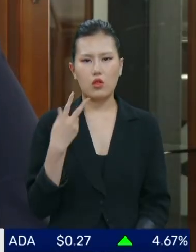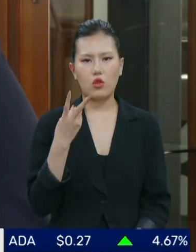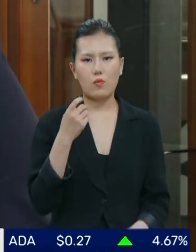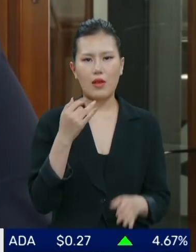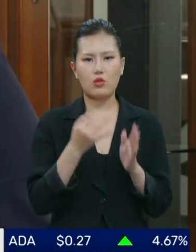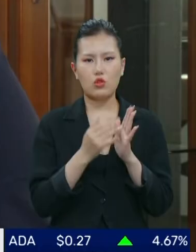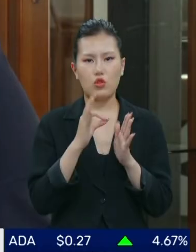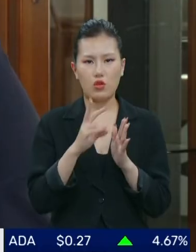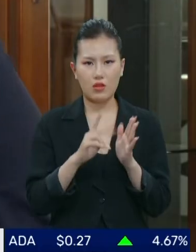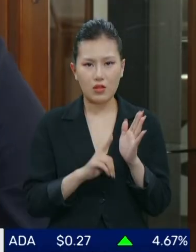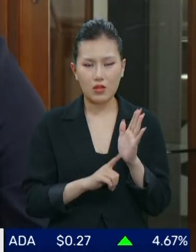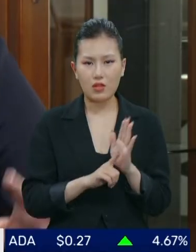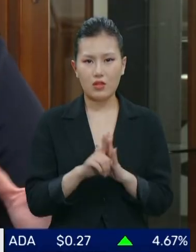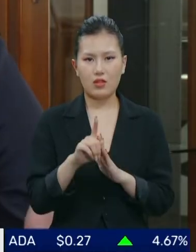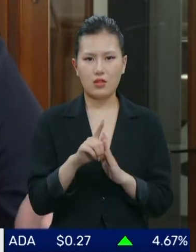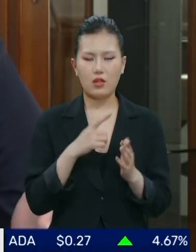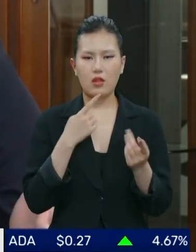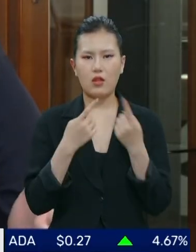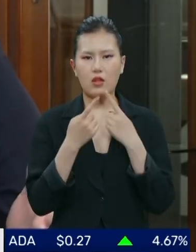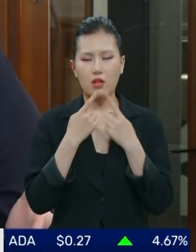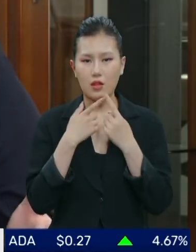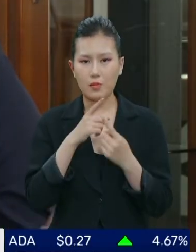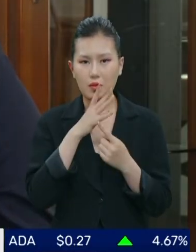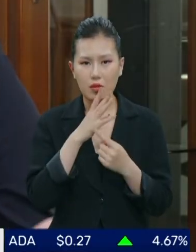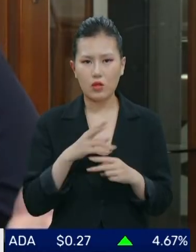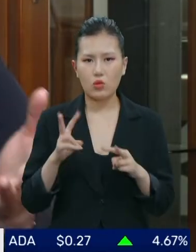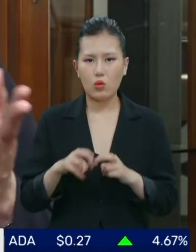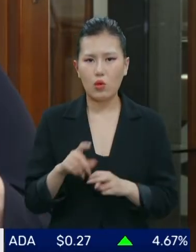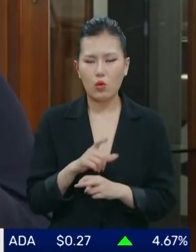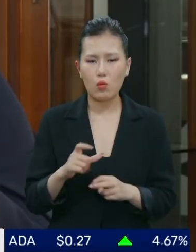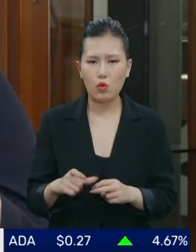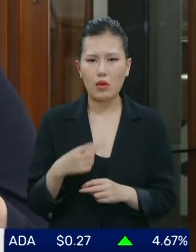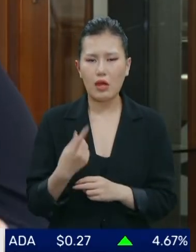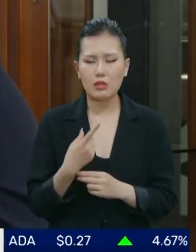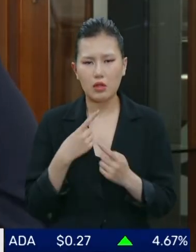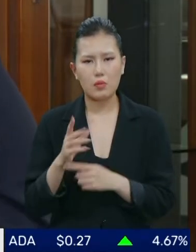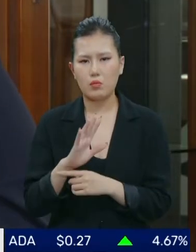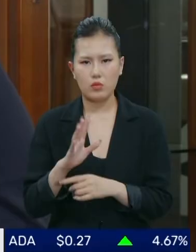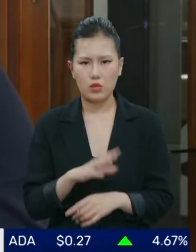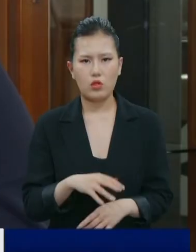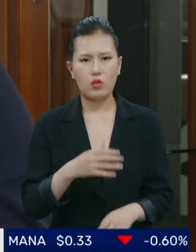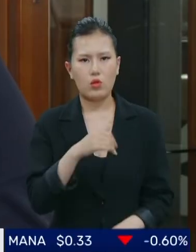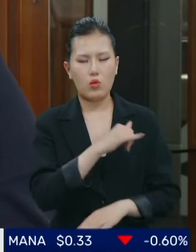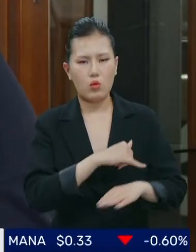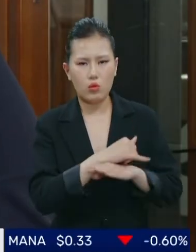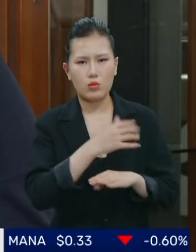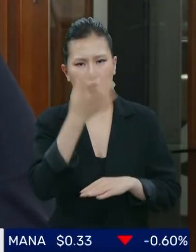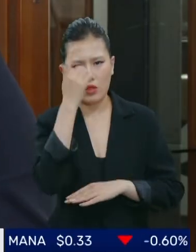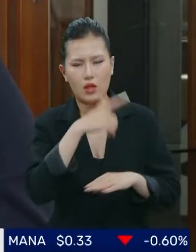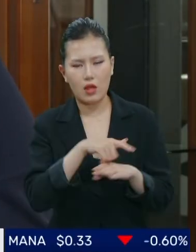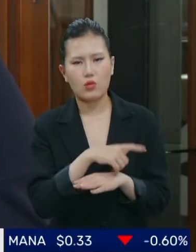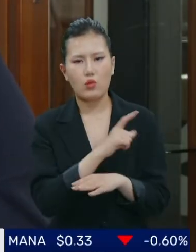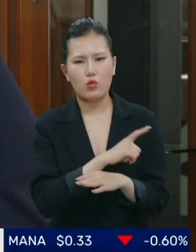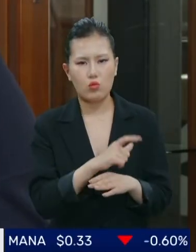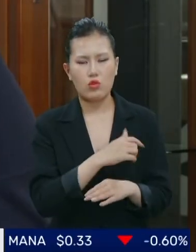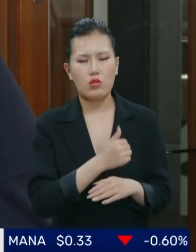энэ яриа хэлцээний механизмыг зөвхөн судлаачдын төвшөнд биш бас одоо төр засгийн засгийн газрын төлөөлөгчд оролцдог болоход гээд